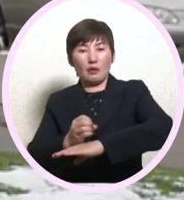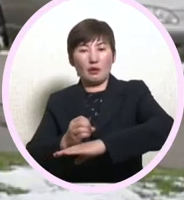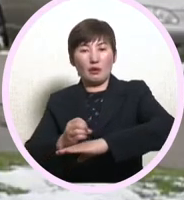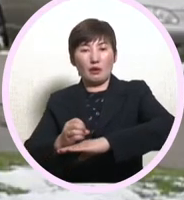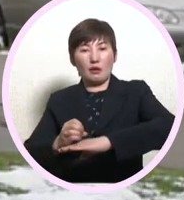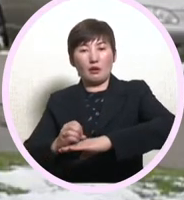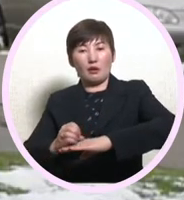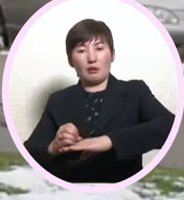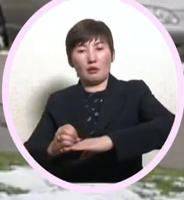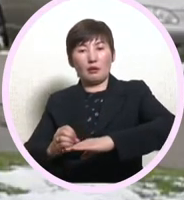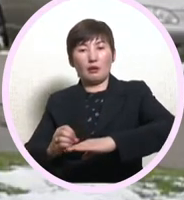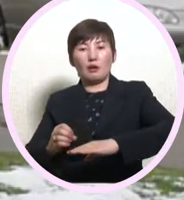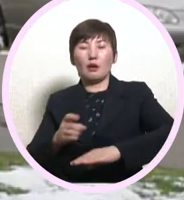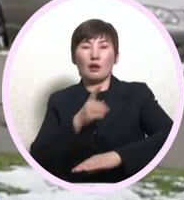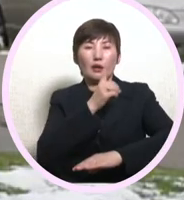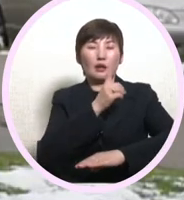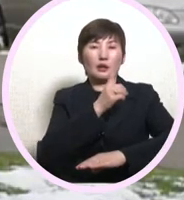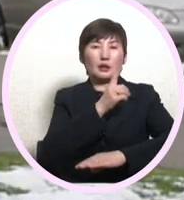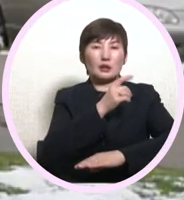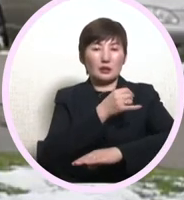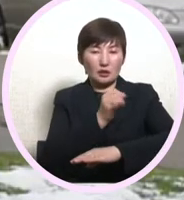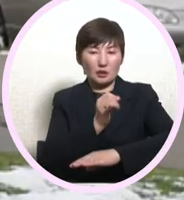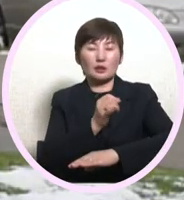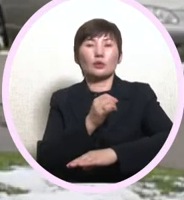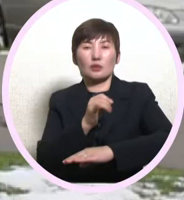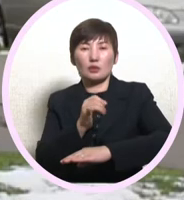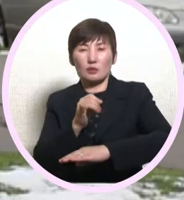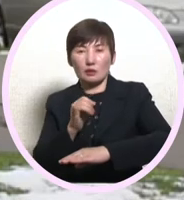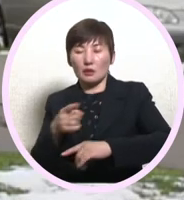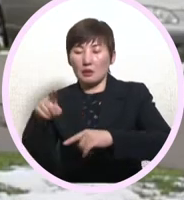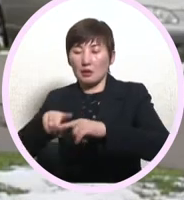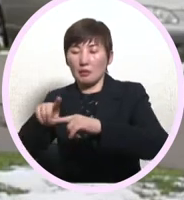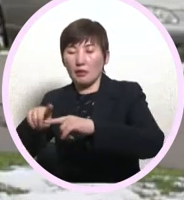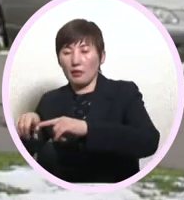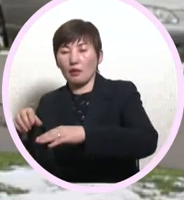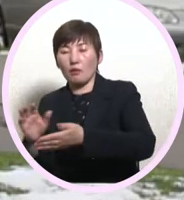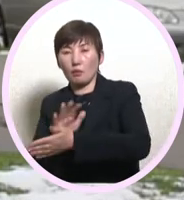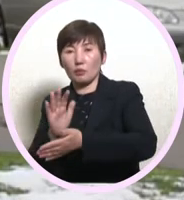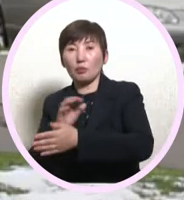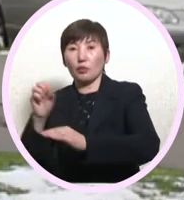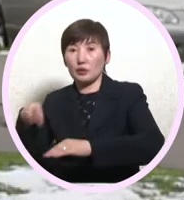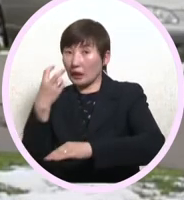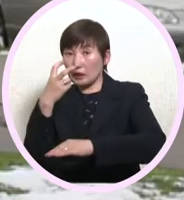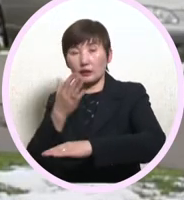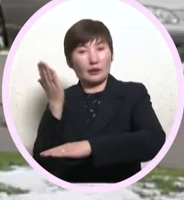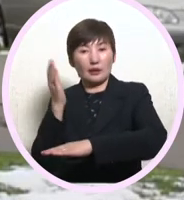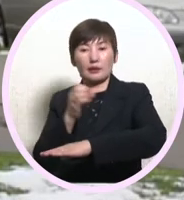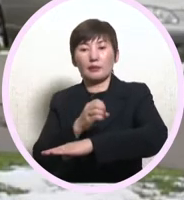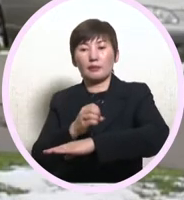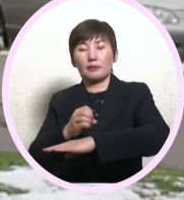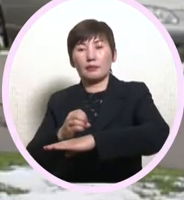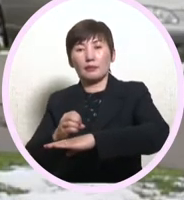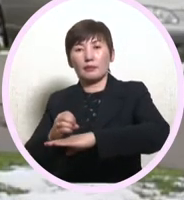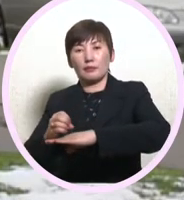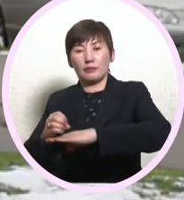За 2 дахь секундэд хурд нь 4 метр секунд байна. 3 дахь секундэд